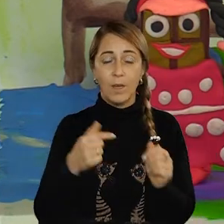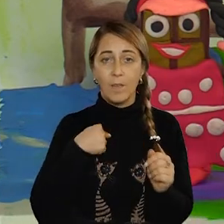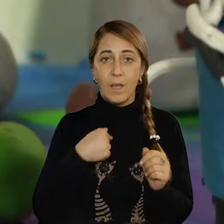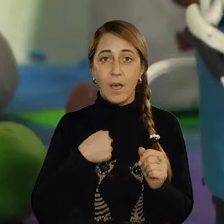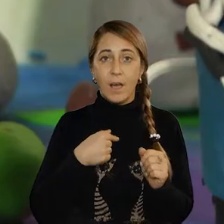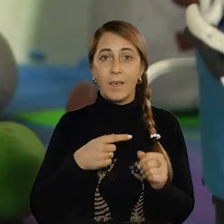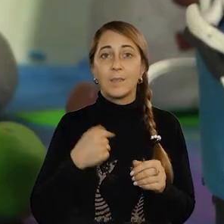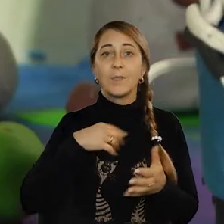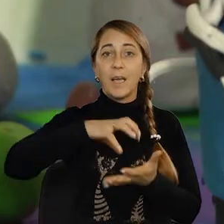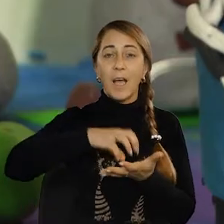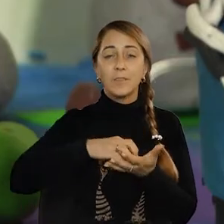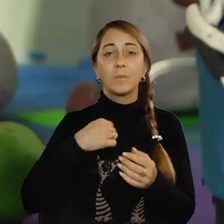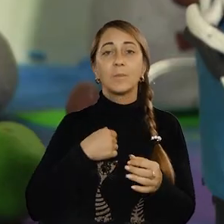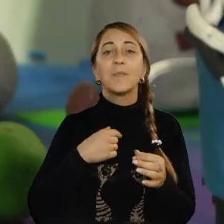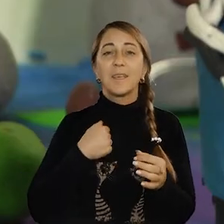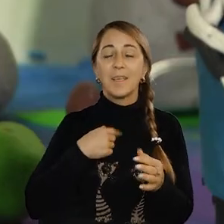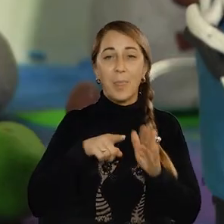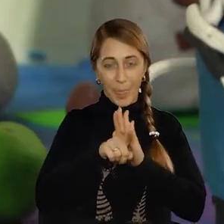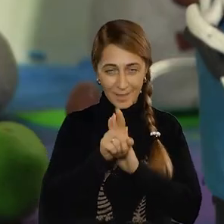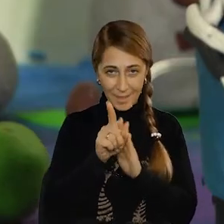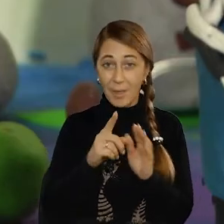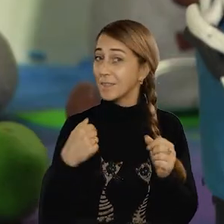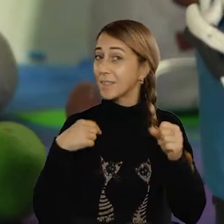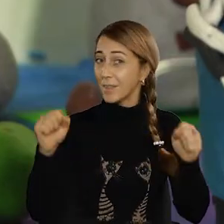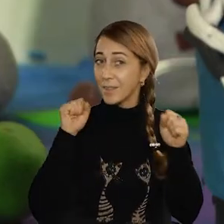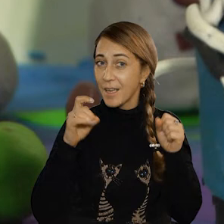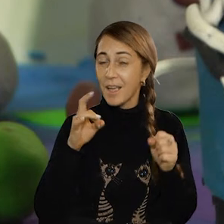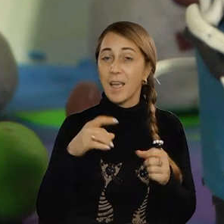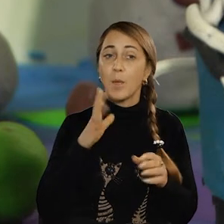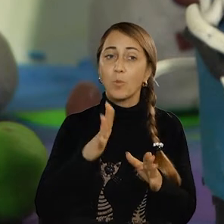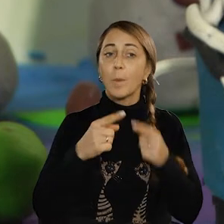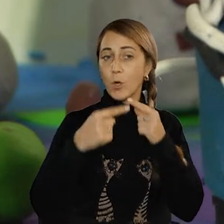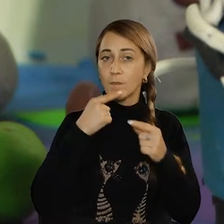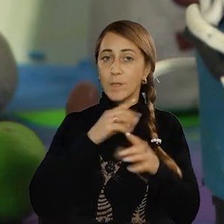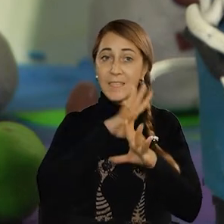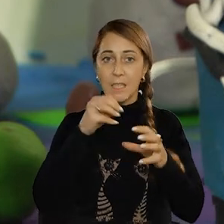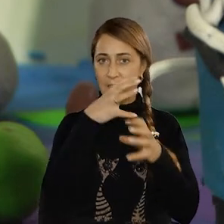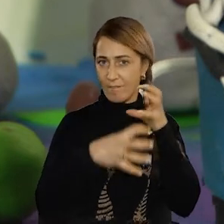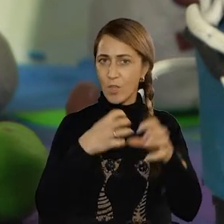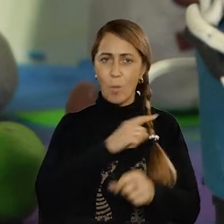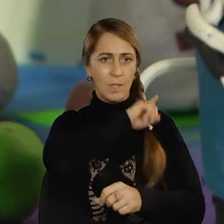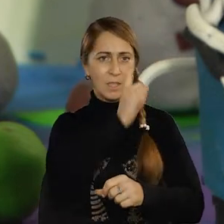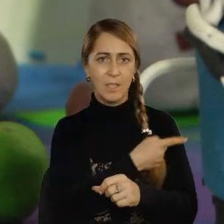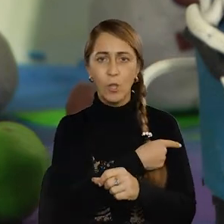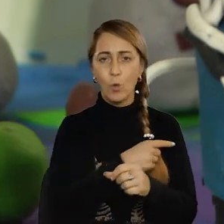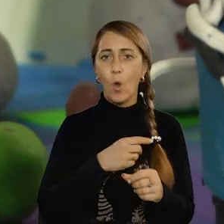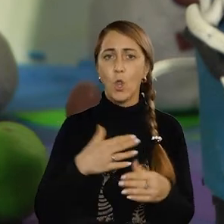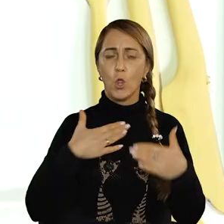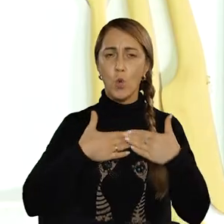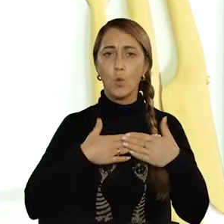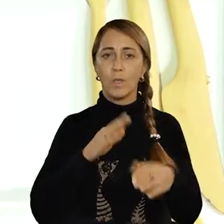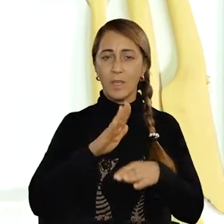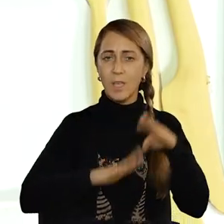з Кексиком, скажімо, хочемо зайнятися пауерліфтингом і будемо розмовляти зі світом силою духу та силою